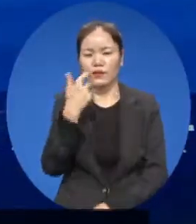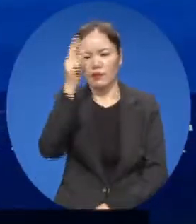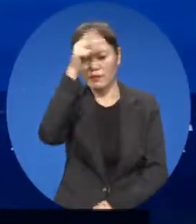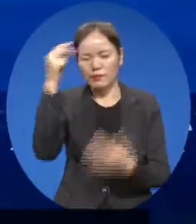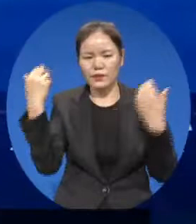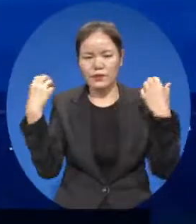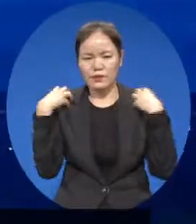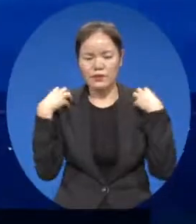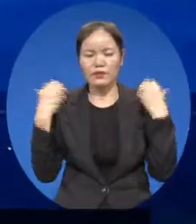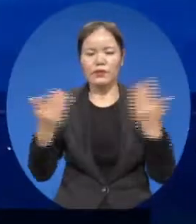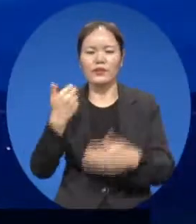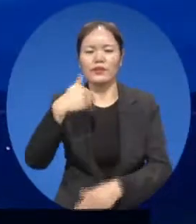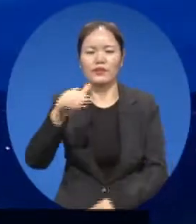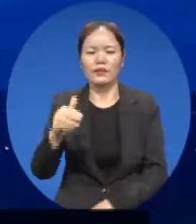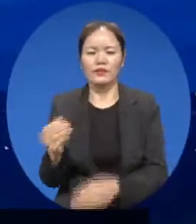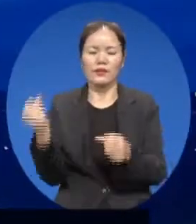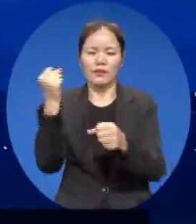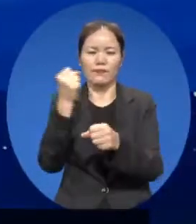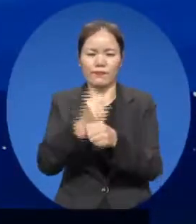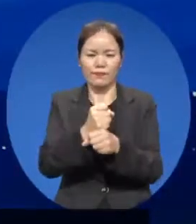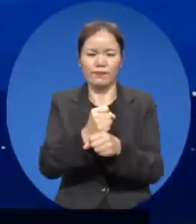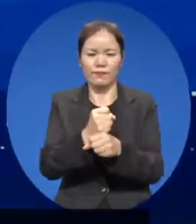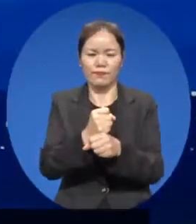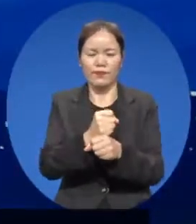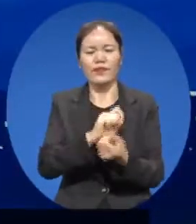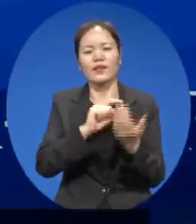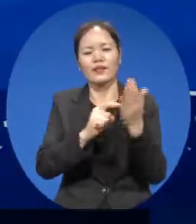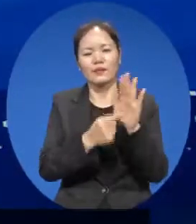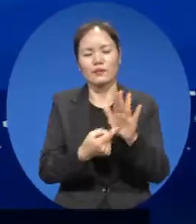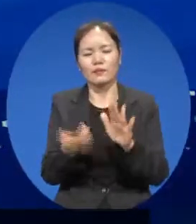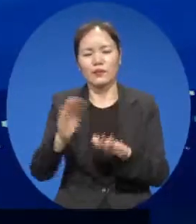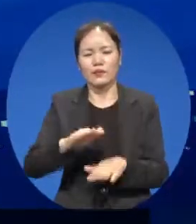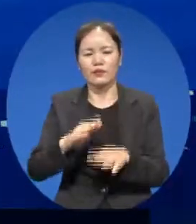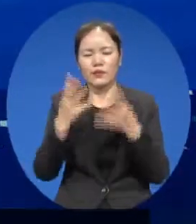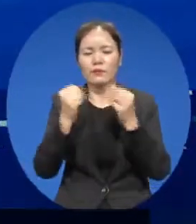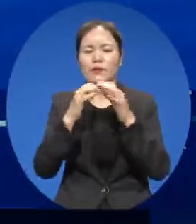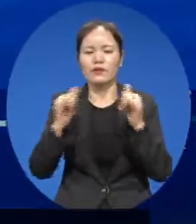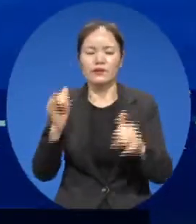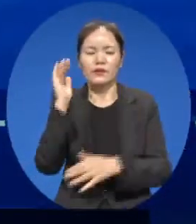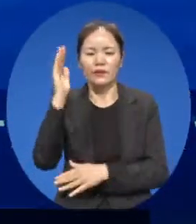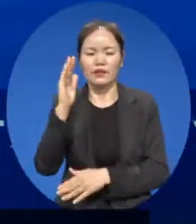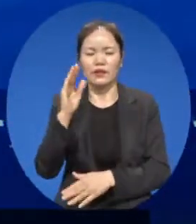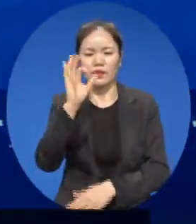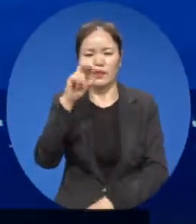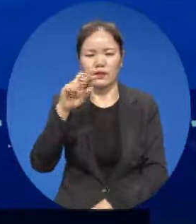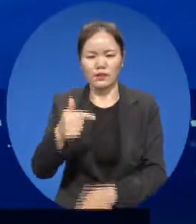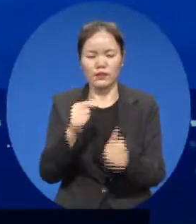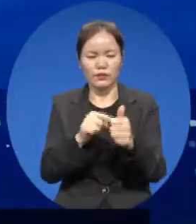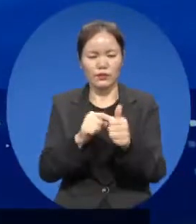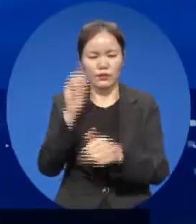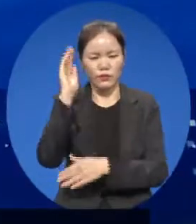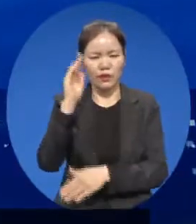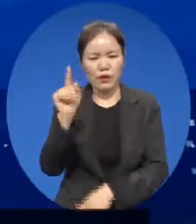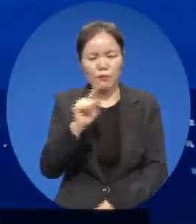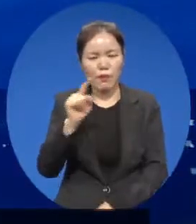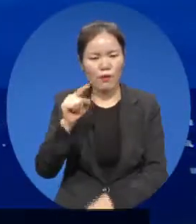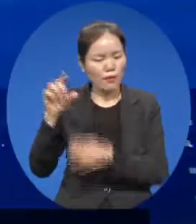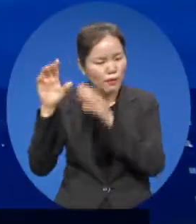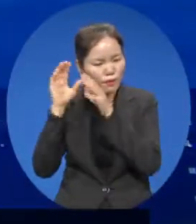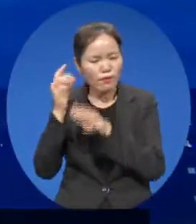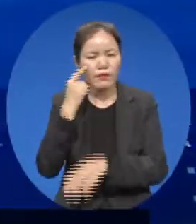복귀를 공식화 있는데 많은 분들이 이런 얘기를 하셨습니다 윤 총장이 어떤 이야기를 하는지 한번 들어보자 라고